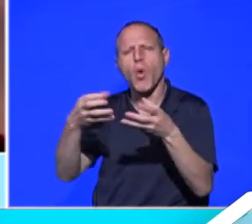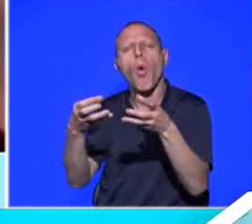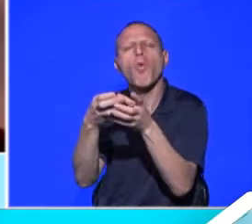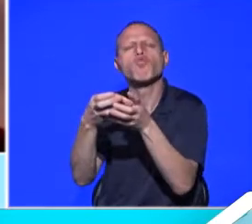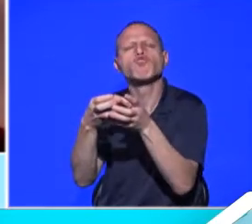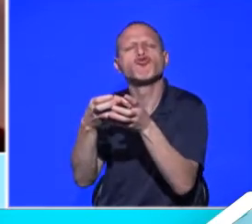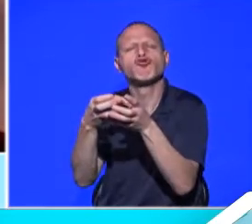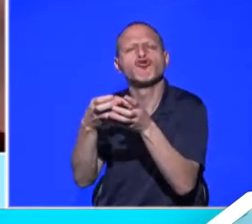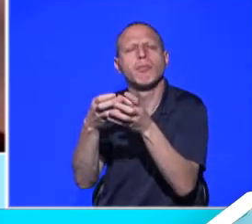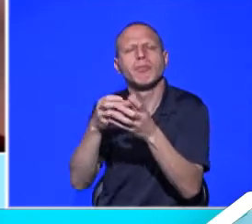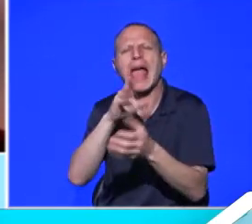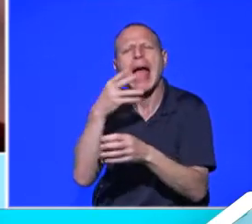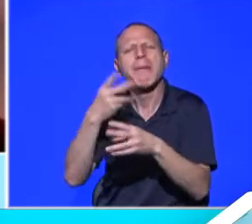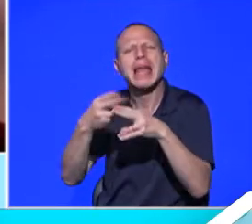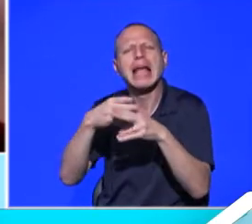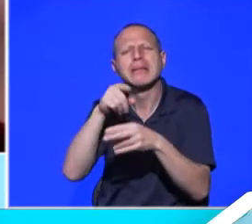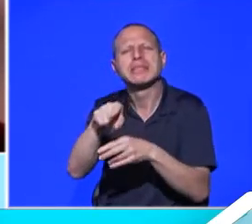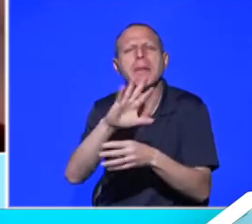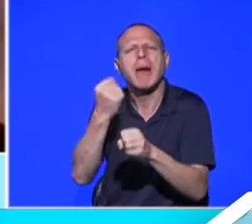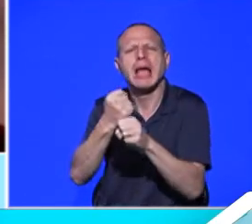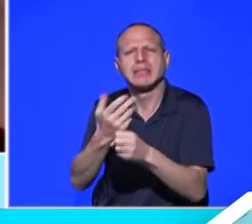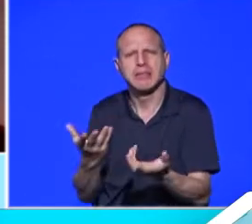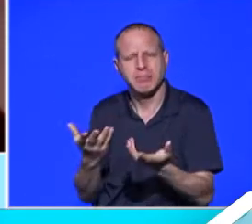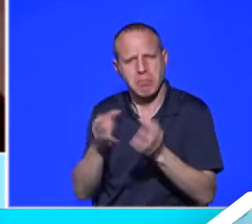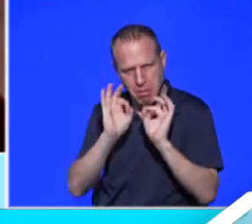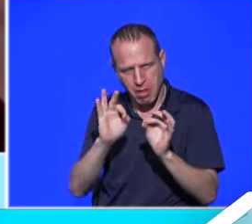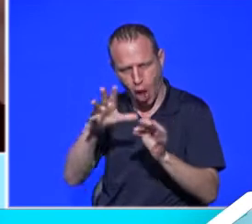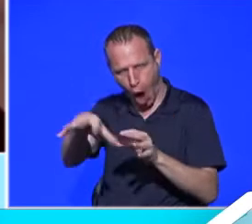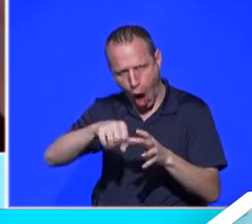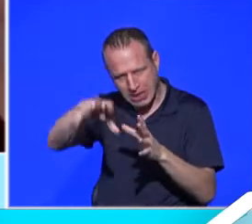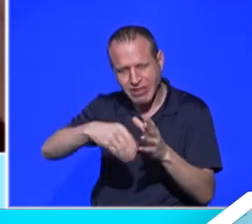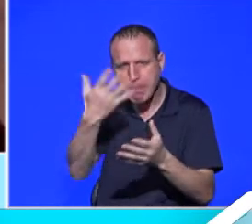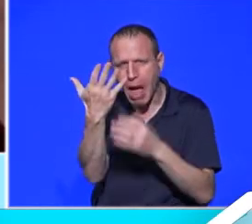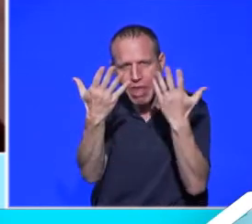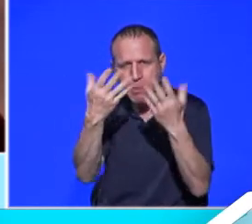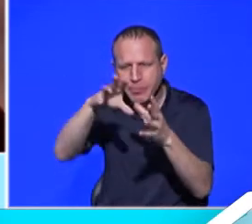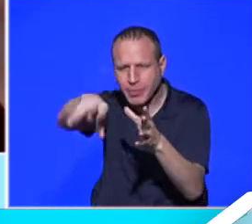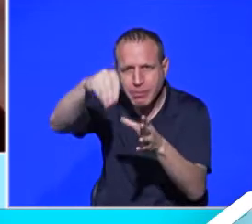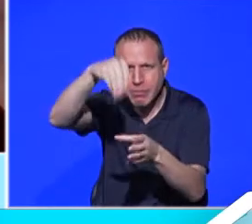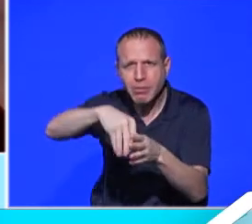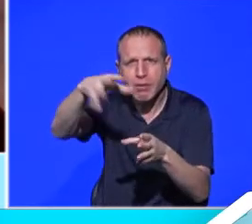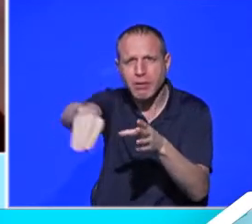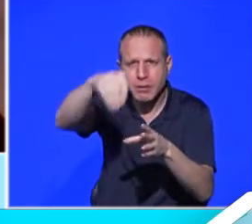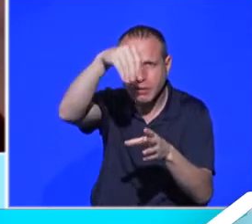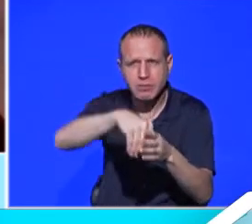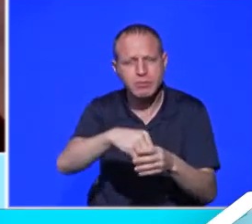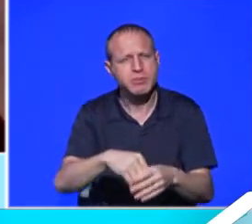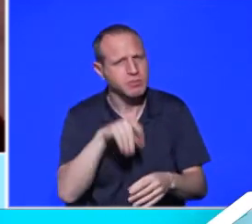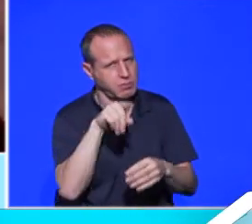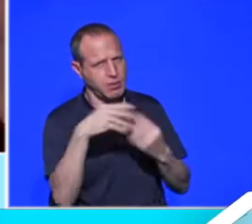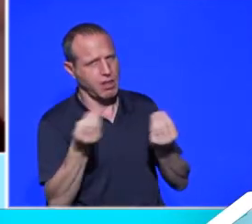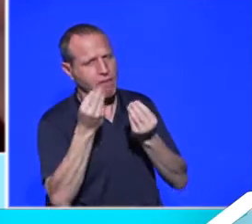את זה, מה עשיתם? כאילו אשכרה אוספים בידיים חתיכה או מה? זפת זה דבר שממש